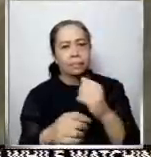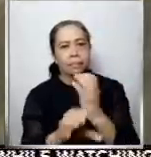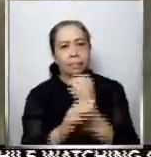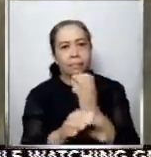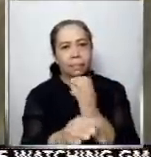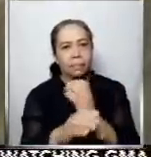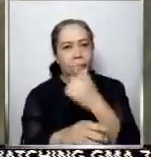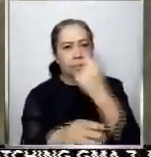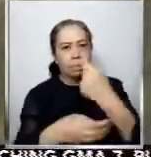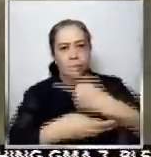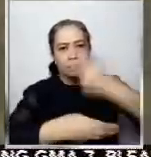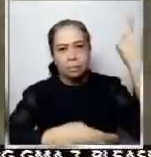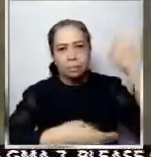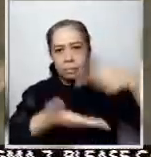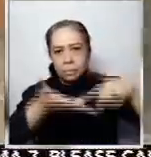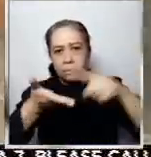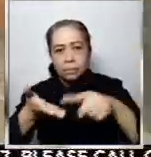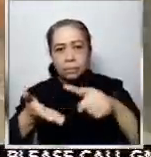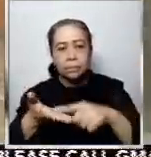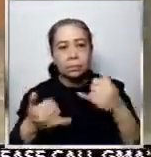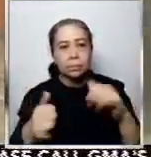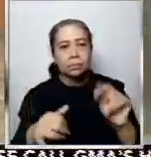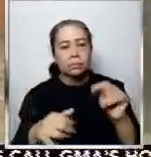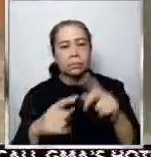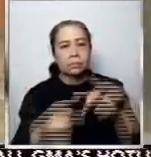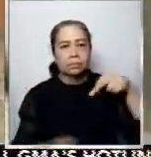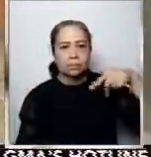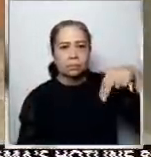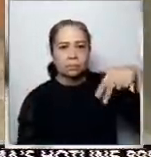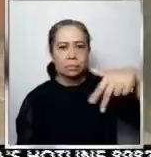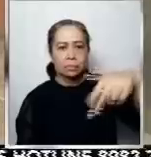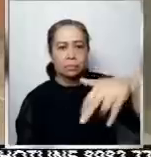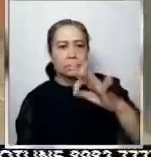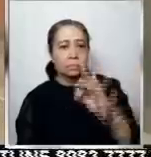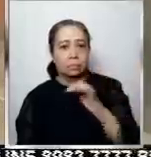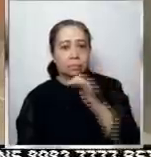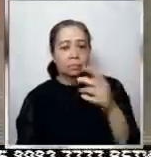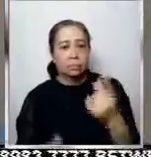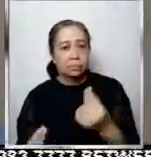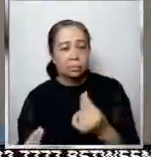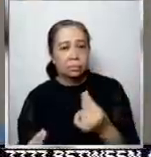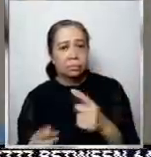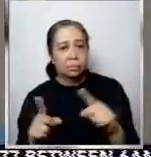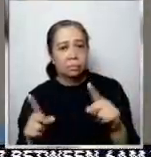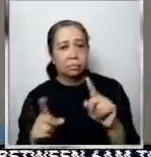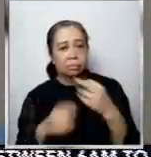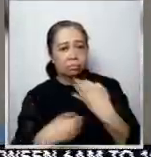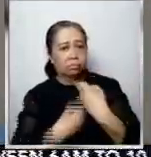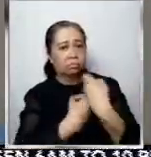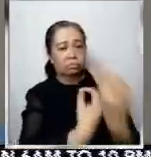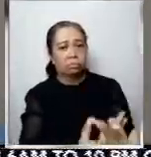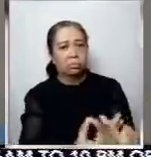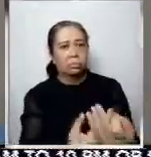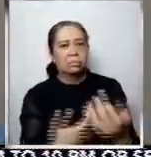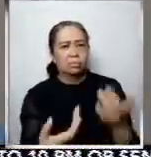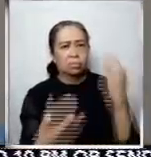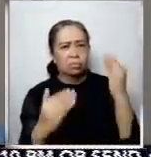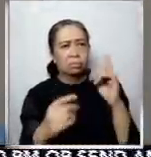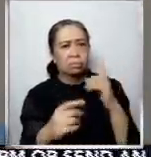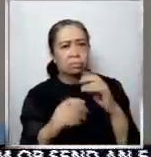checkpoint, kailangan pa rin daw niyang maglakad kung hindi raw magagawa ng paraan ang pagsundo sa kanya. June na sana ako papasok.